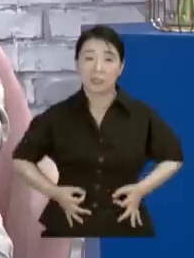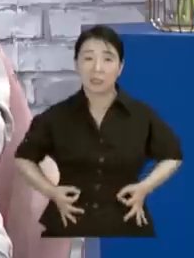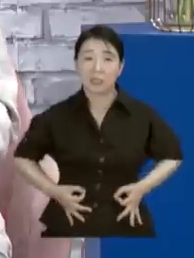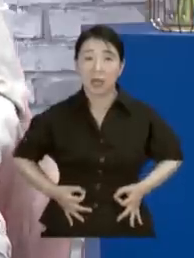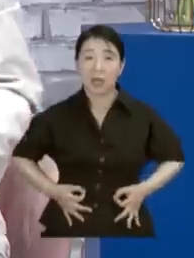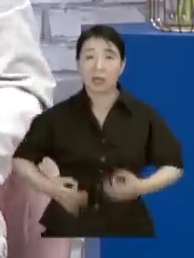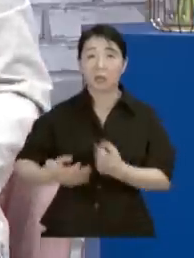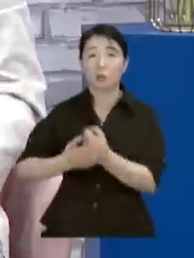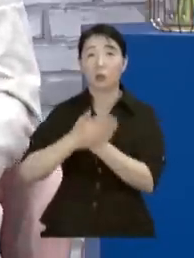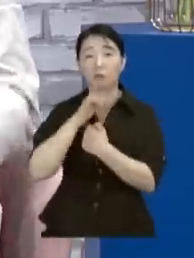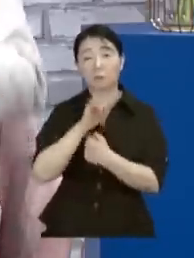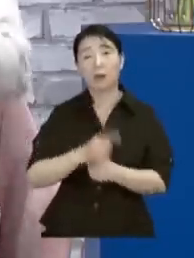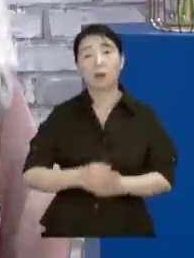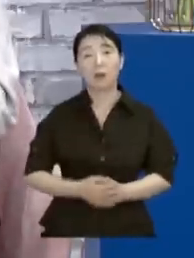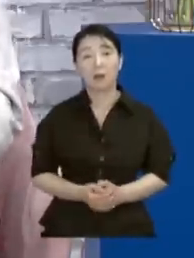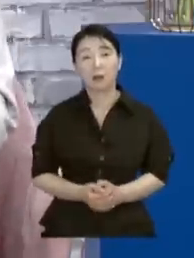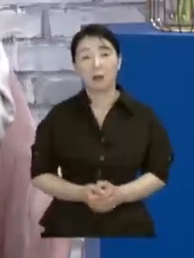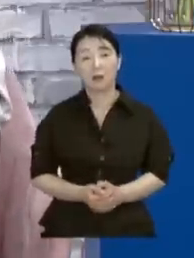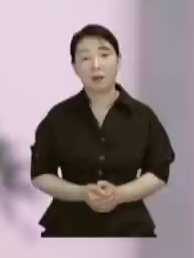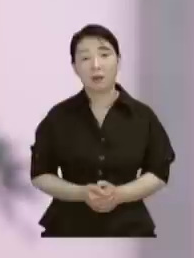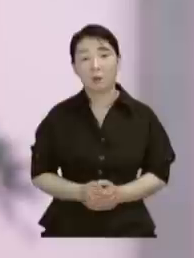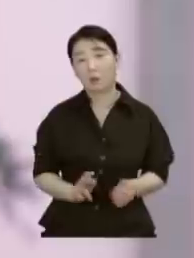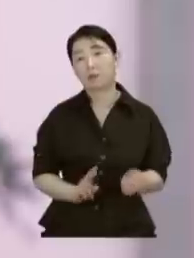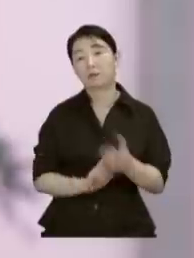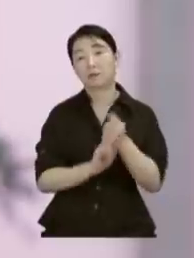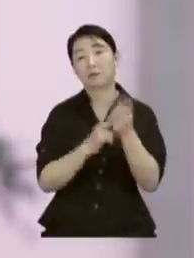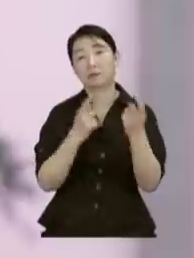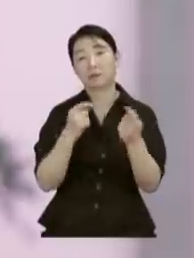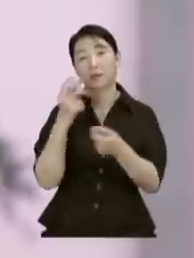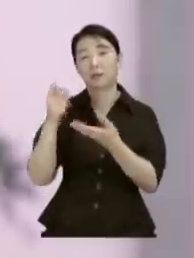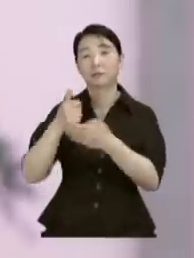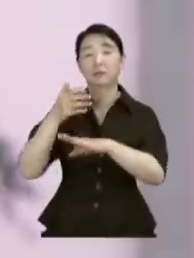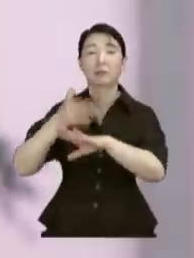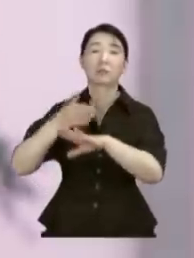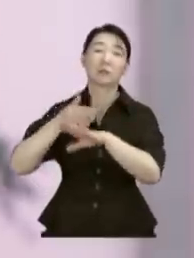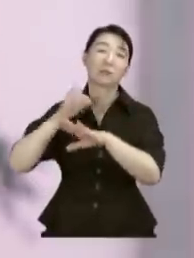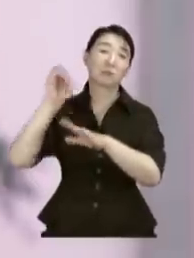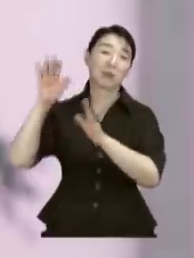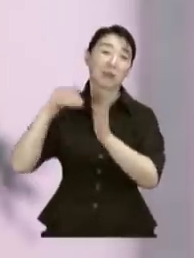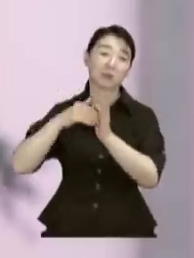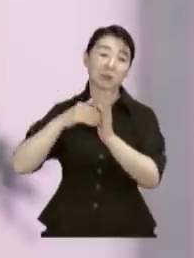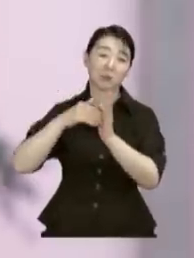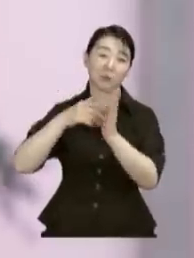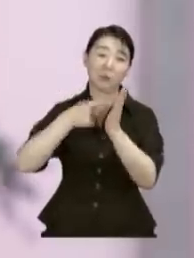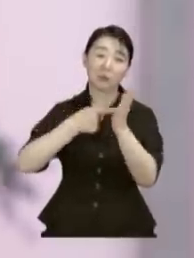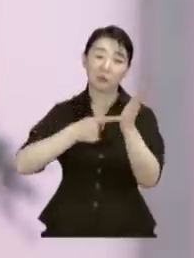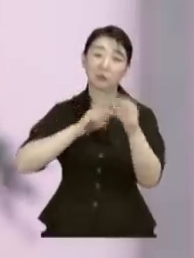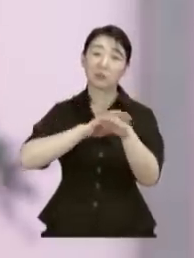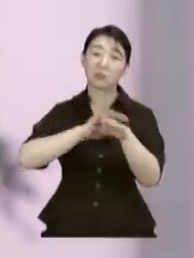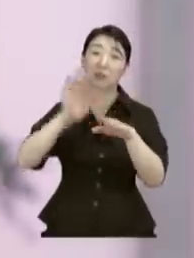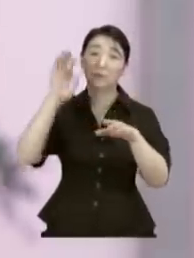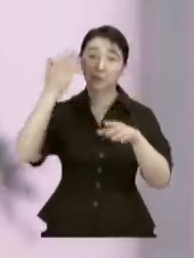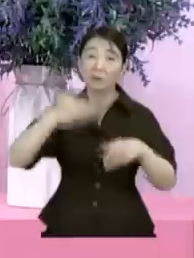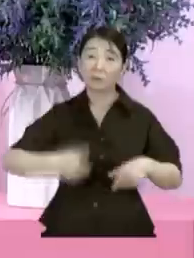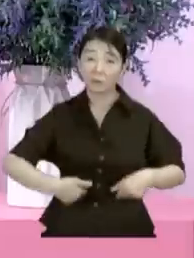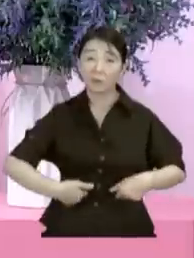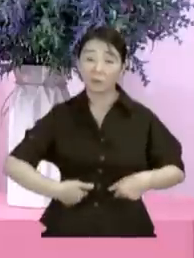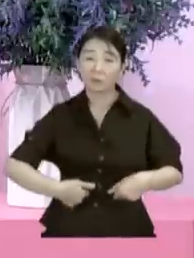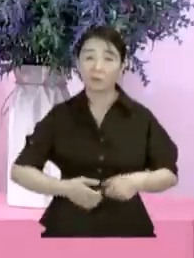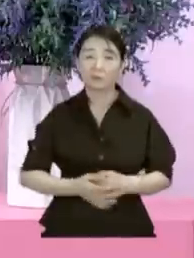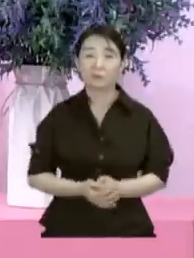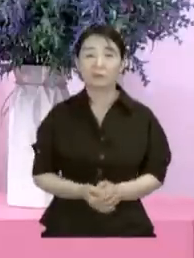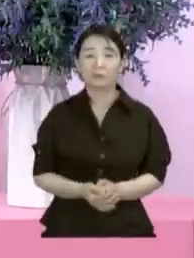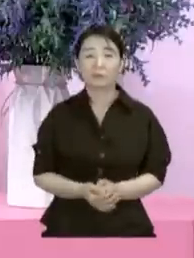거예요. 이야, 이건 그래서 진짜 내가 기적이다. 예. 하나님 정말 감사합니다. 근데 이제 이 수술이 또 잘 돼야 되잖아요. 그렇죠.